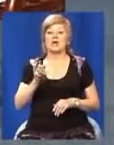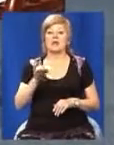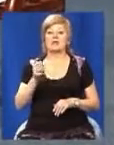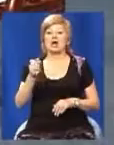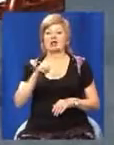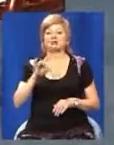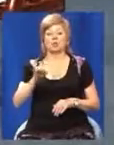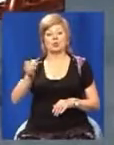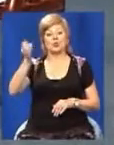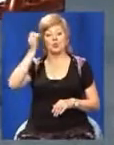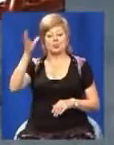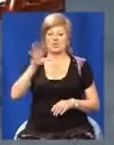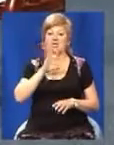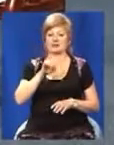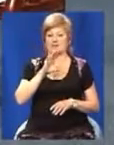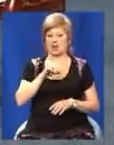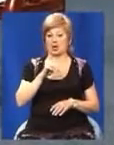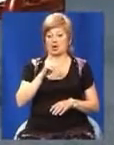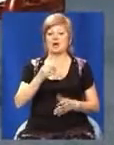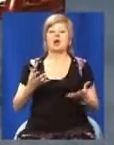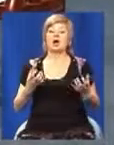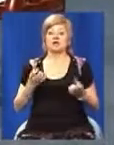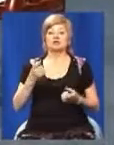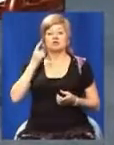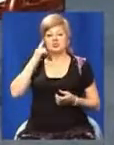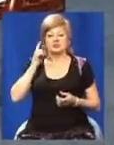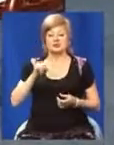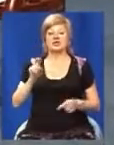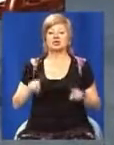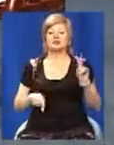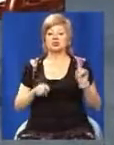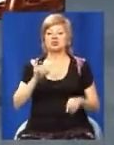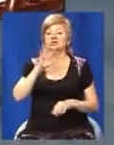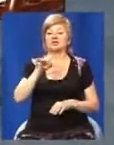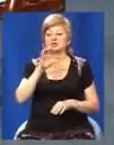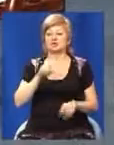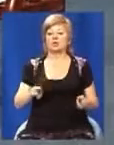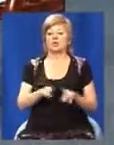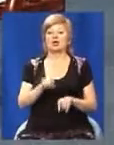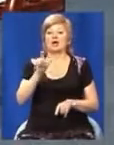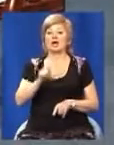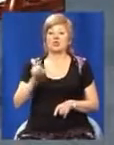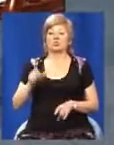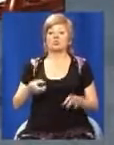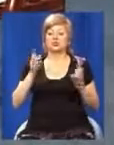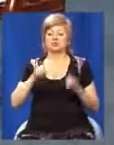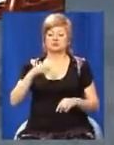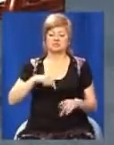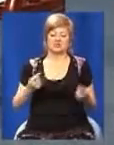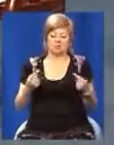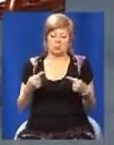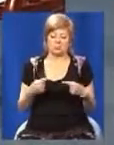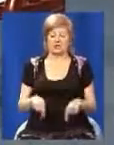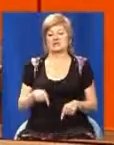і незвичайні собаки. Правда? Да. А ще знаєш, що іноді собаки, так само як і люди, страждають від депресії, що у них